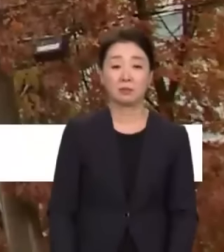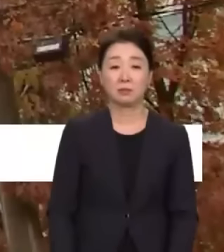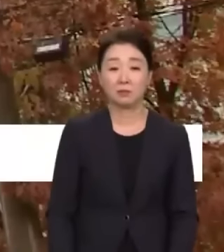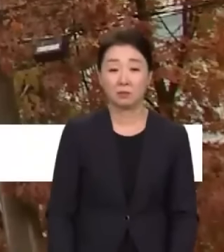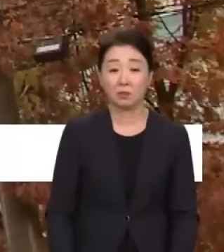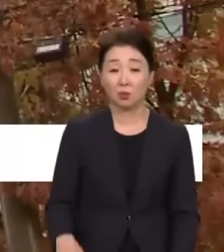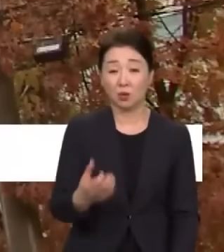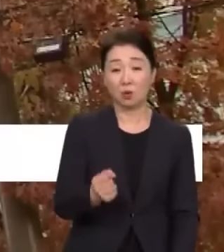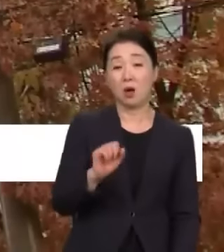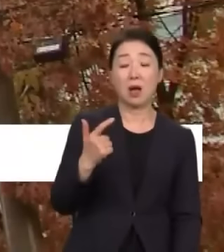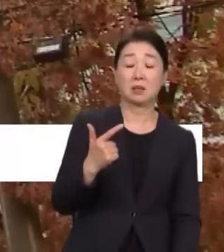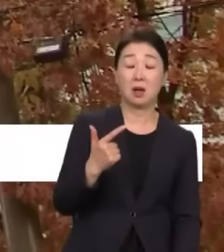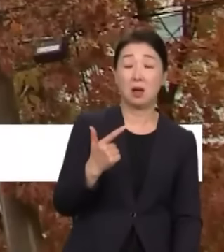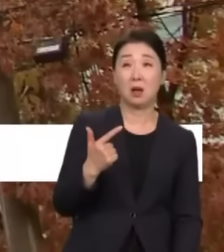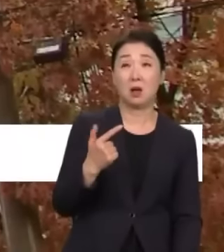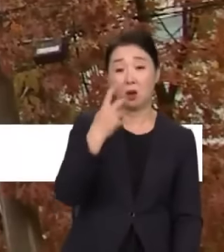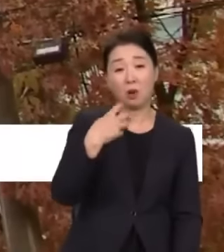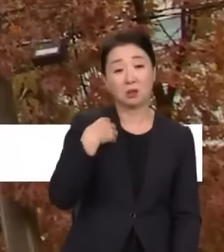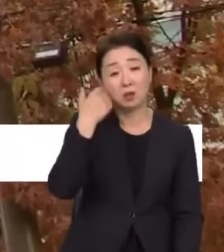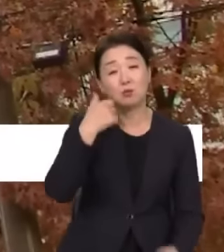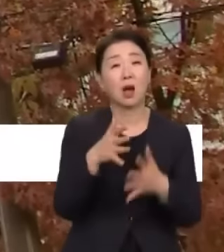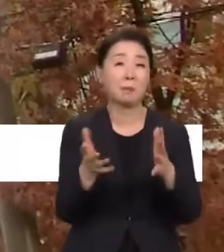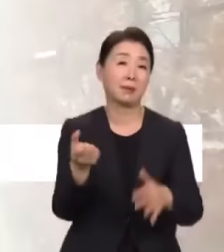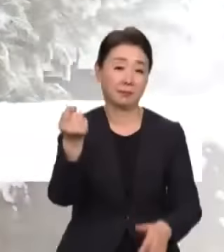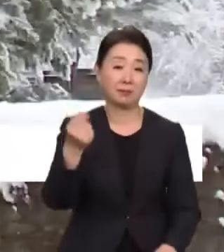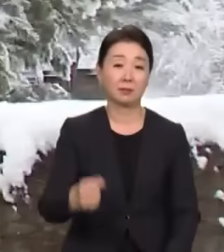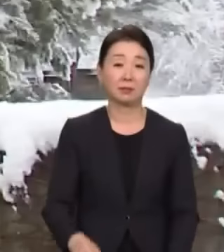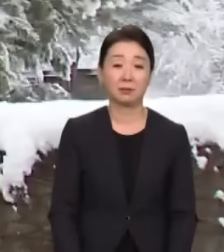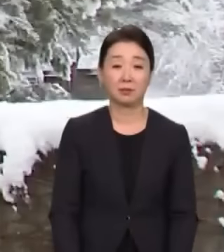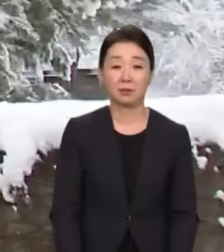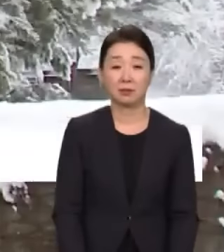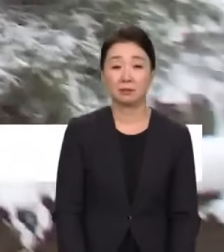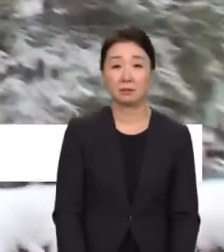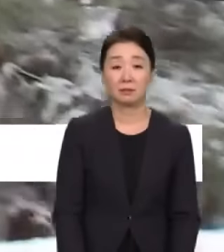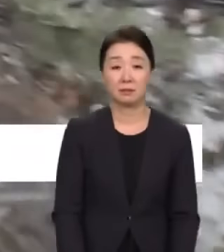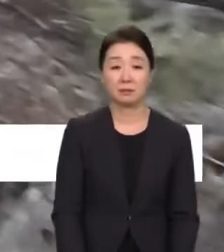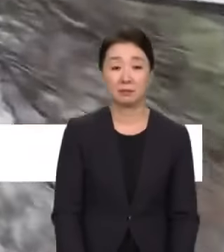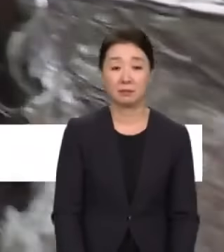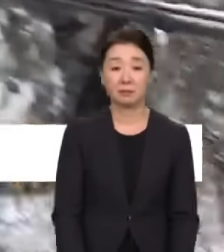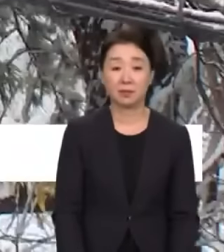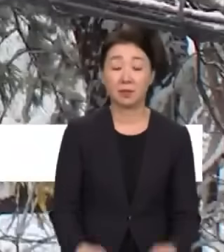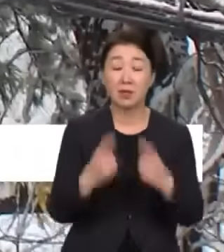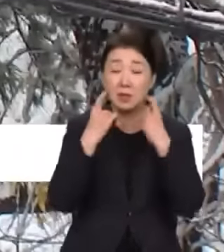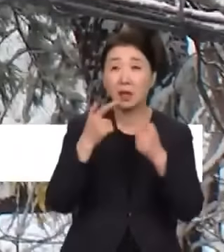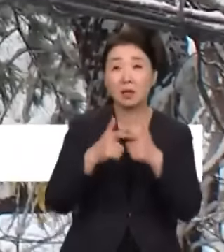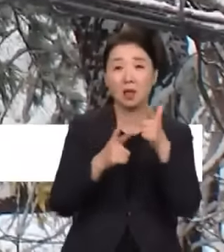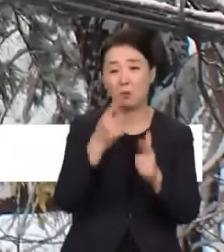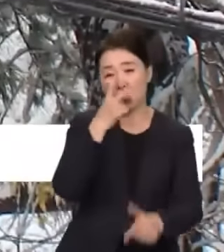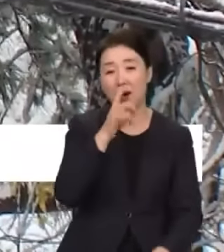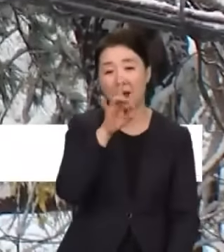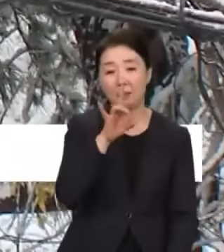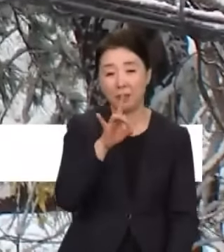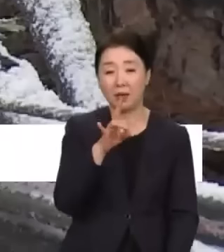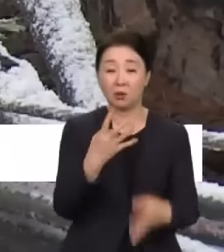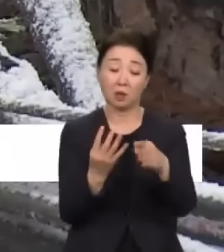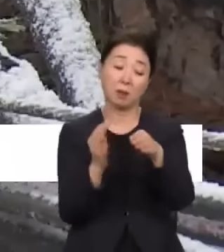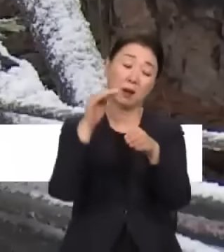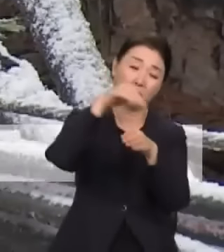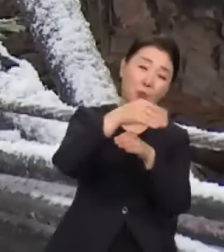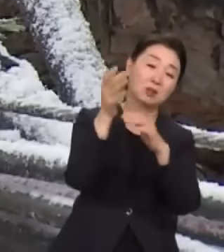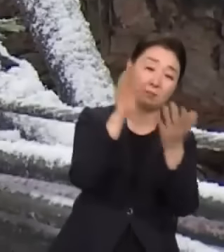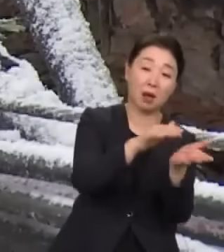아니니까 관리 책임은 아파트에 있죠. 개인 수목이 이제 좀 관리가 안 되다 보니까 이제 간장 밖으로 넘어와서 좀